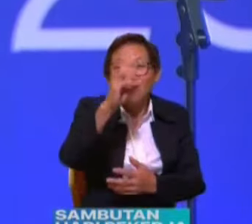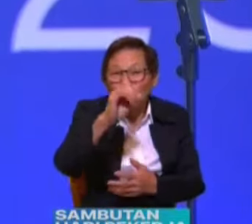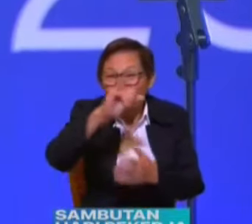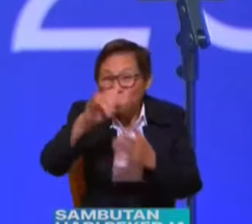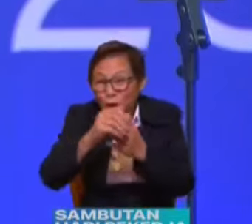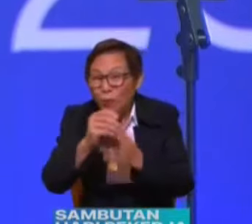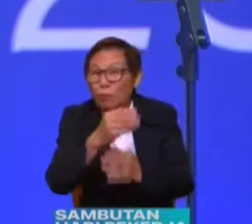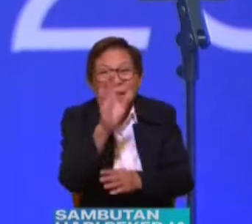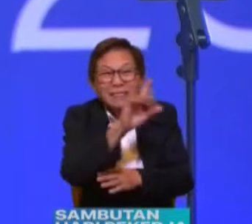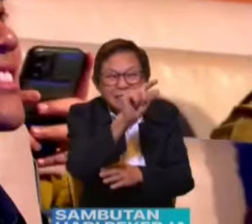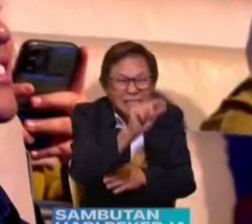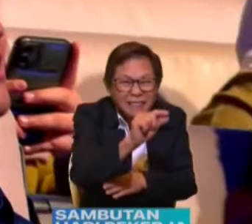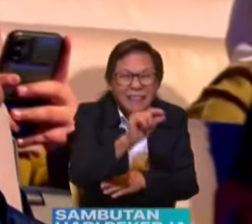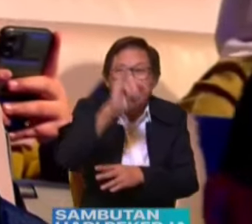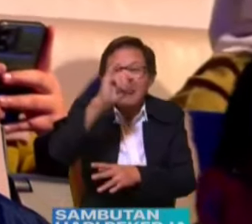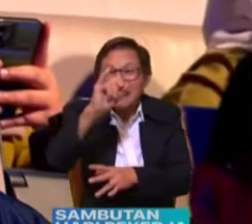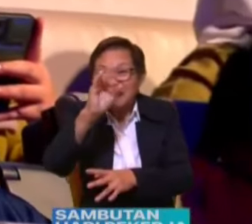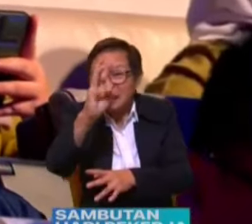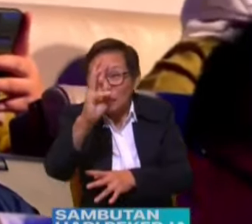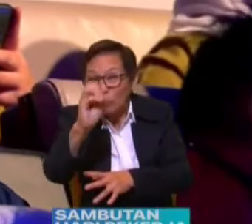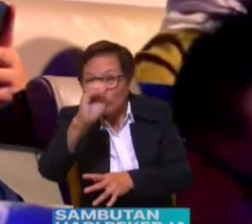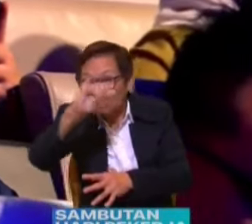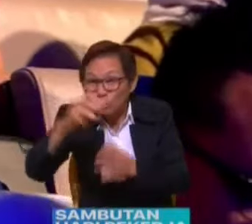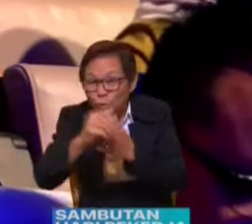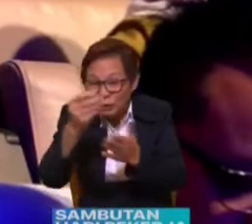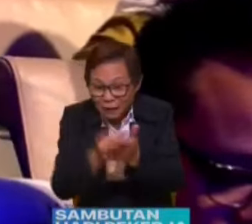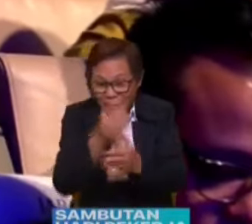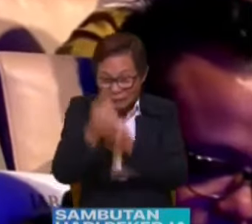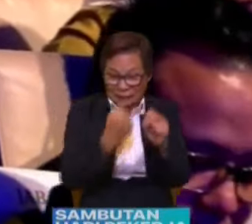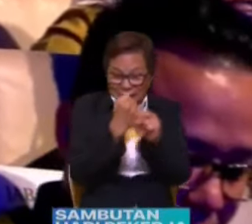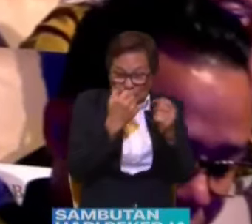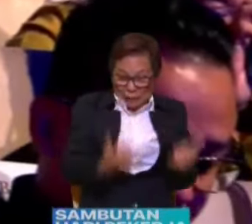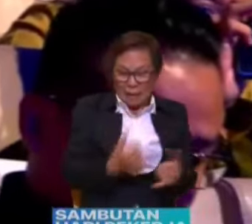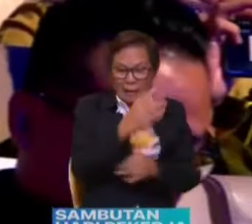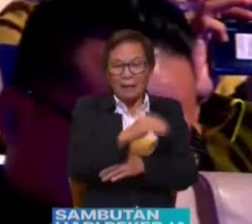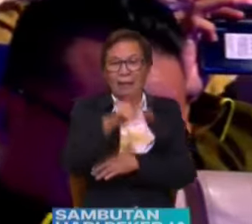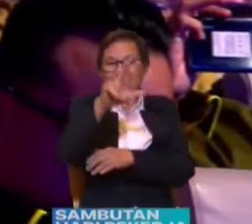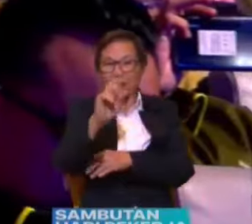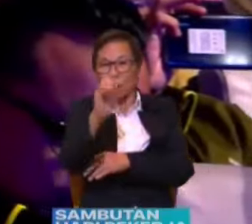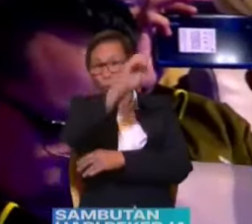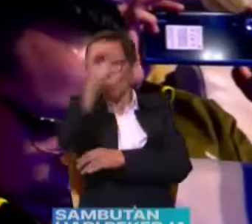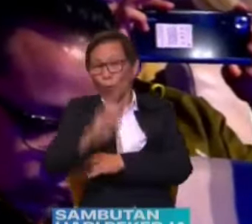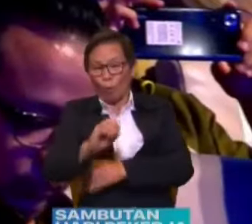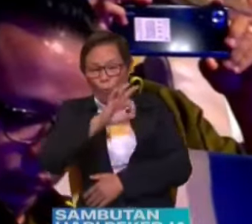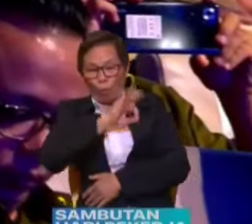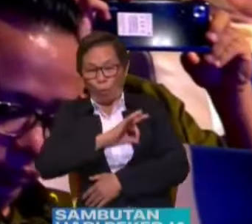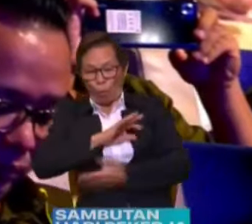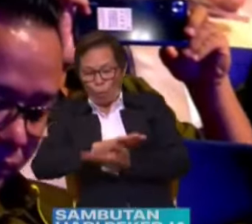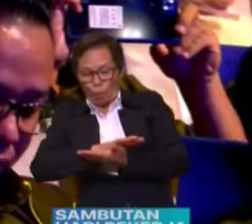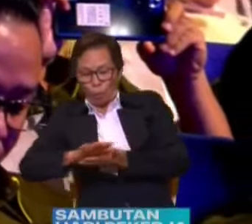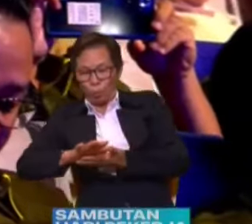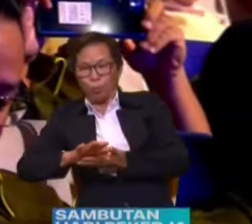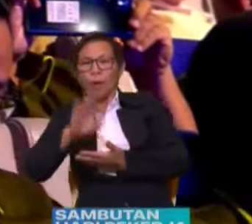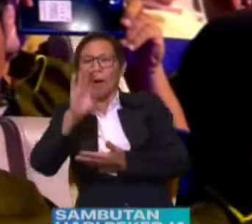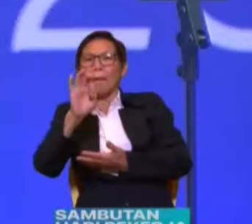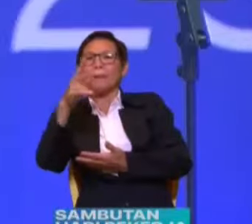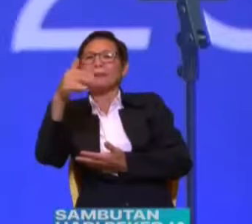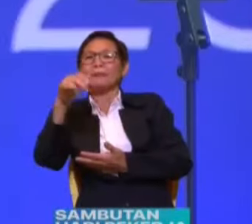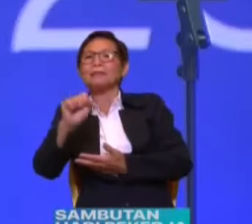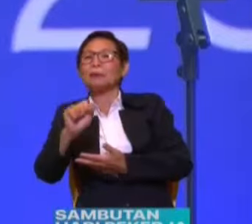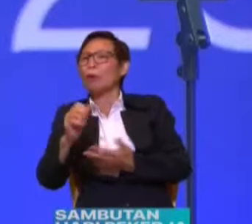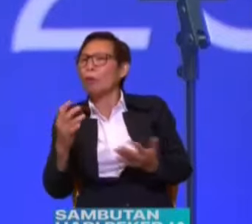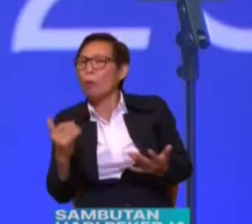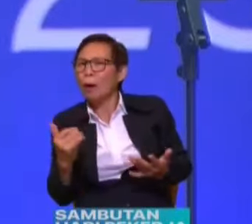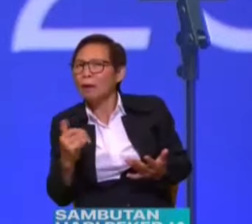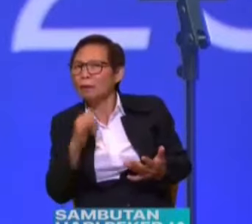RM60 juta tahun ini dan 30% daripada keuntungan bersih Bernas. Mengapa